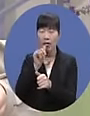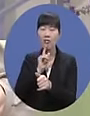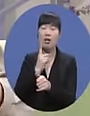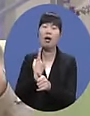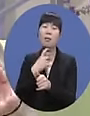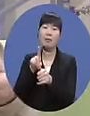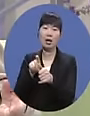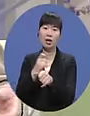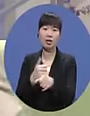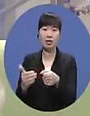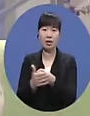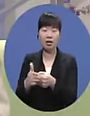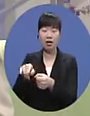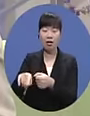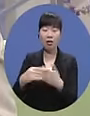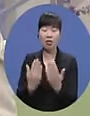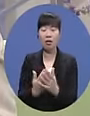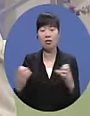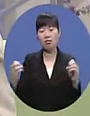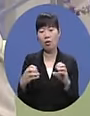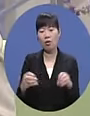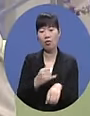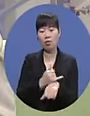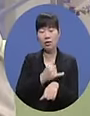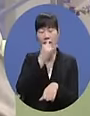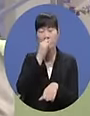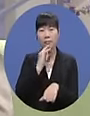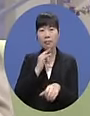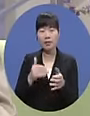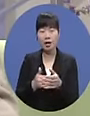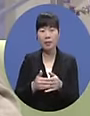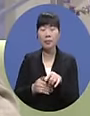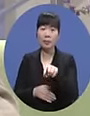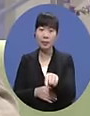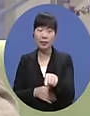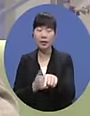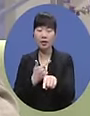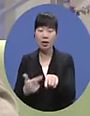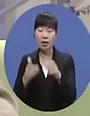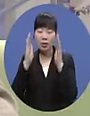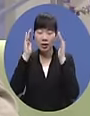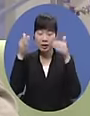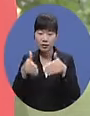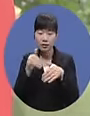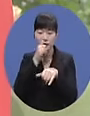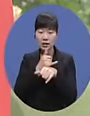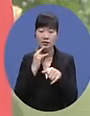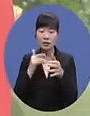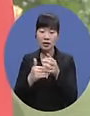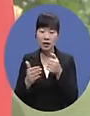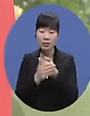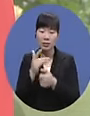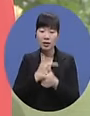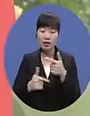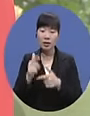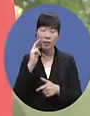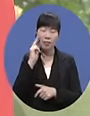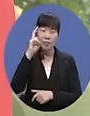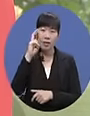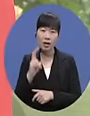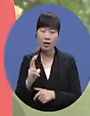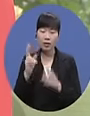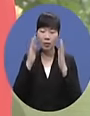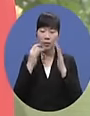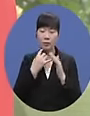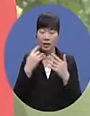네. 네. 그러니까 그거를 하면서 다 대화하고 있대요. 근데 이게 너무 공부에만 전부 다 집중하고 있으니까 더 그런 그렇죠. 것 같아요. 공부에만 집중하는